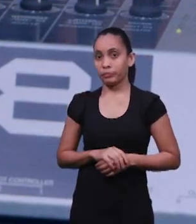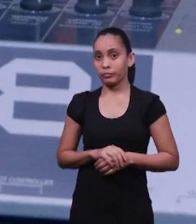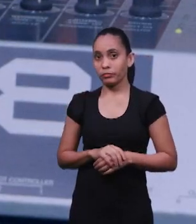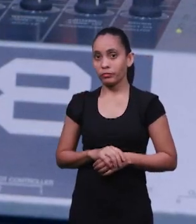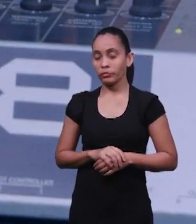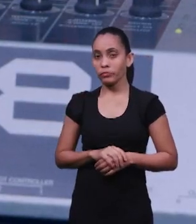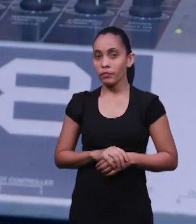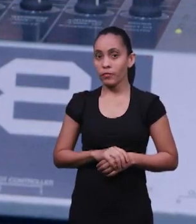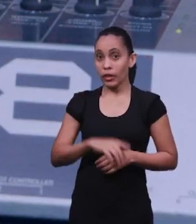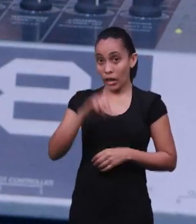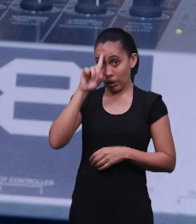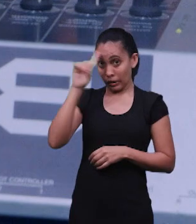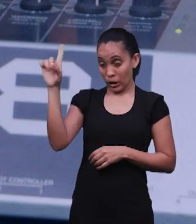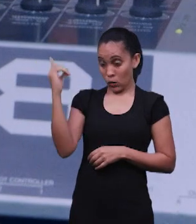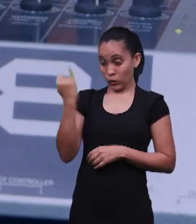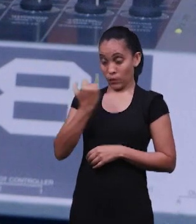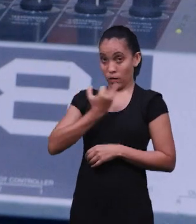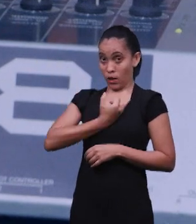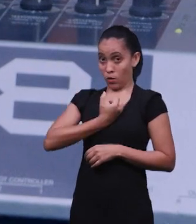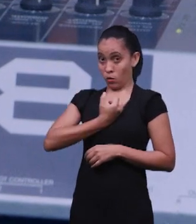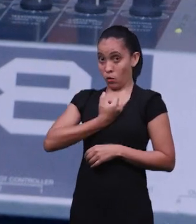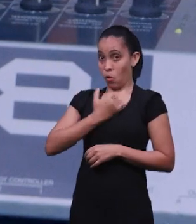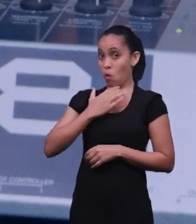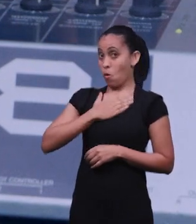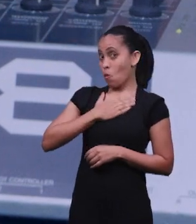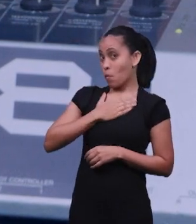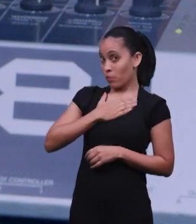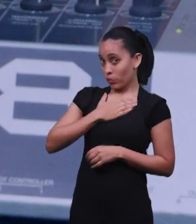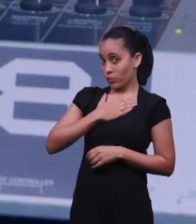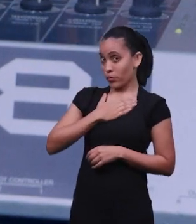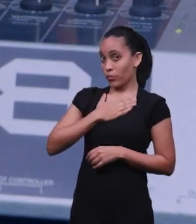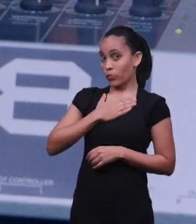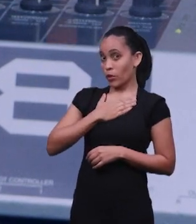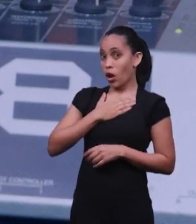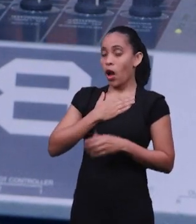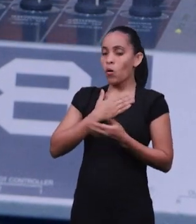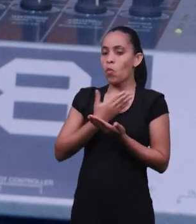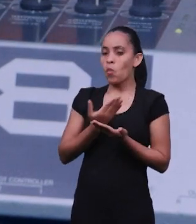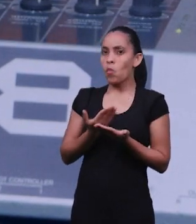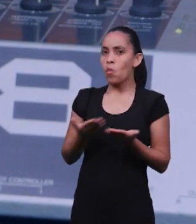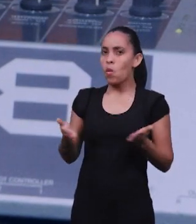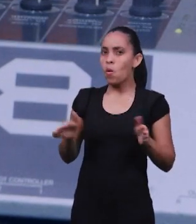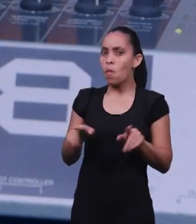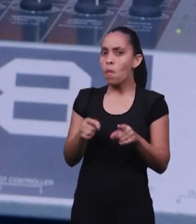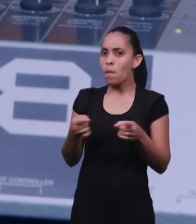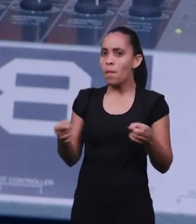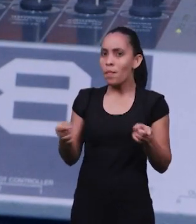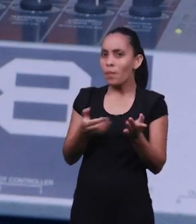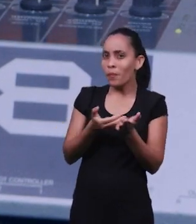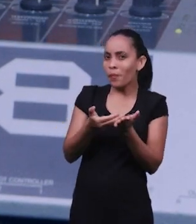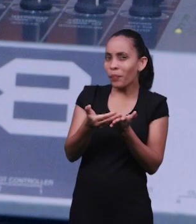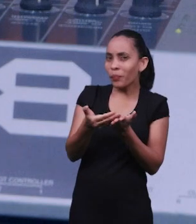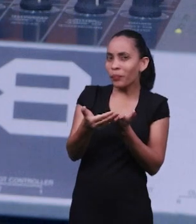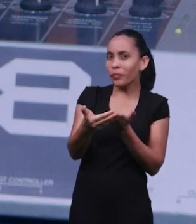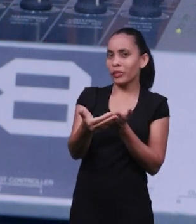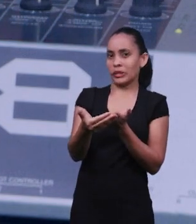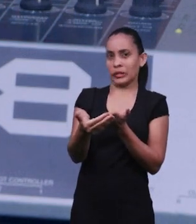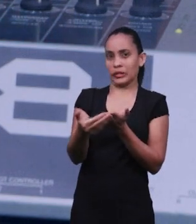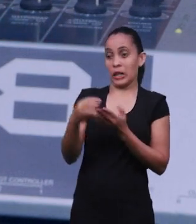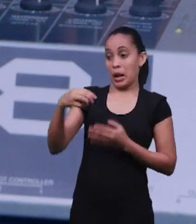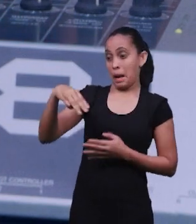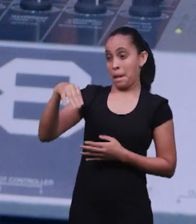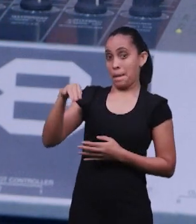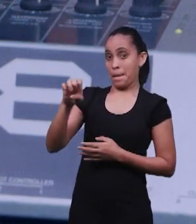Então, Deus falou comigo. On commence l'introduction. Mi